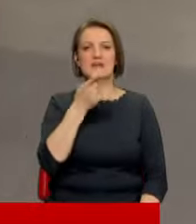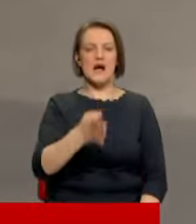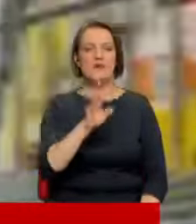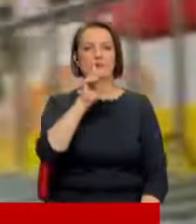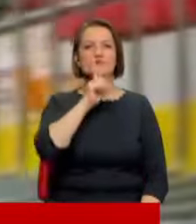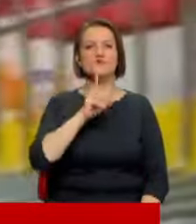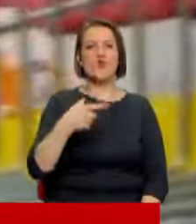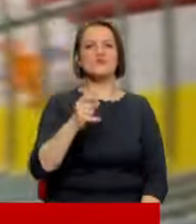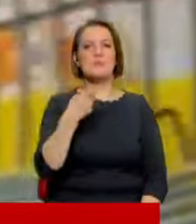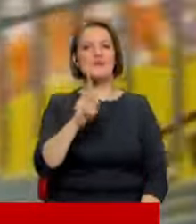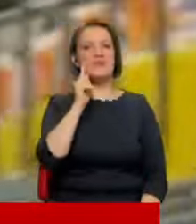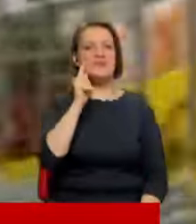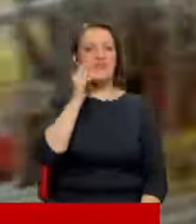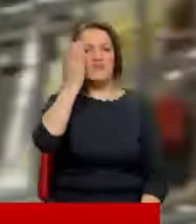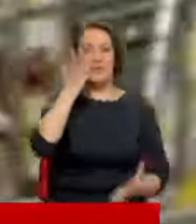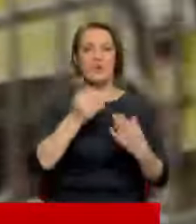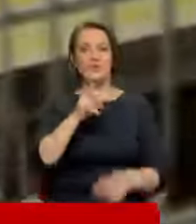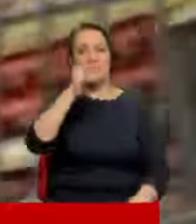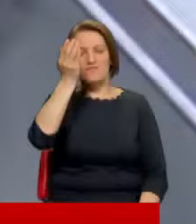190.000 kişi daha